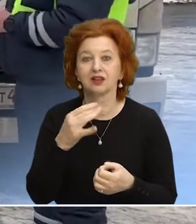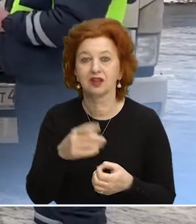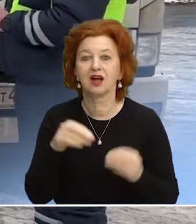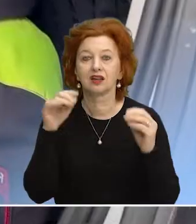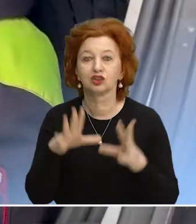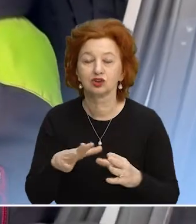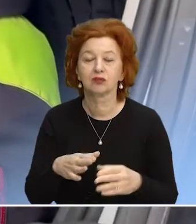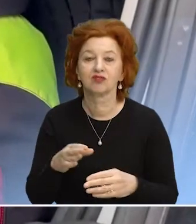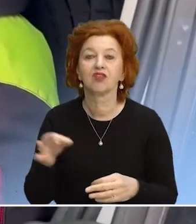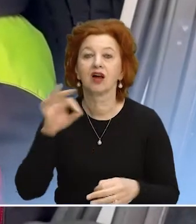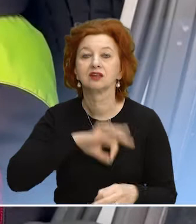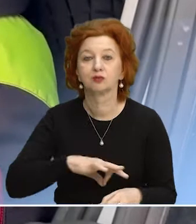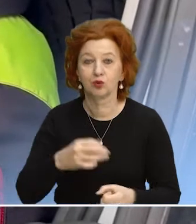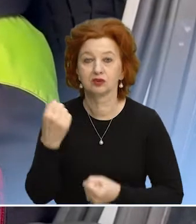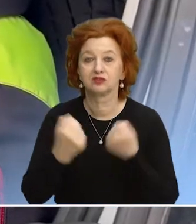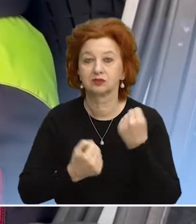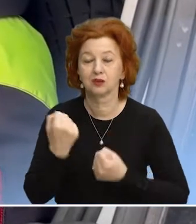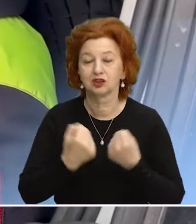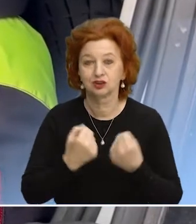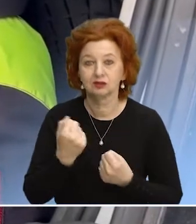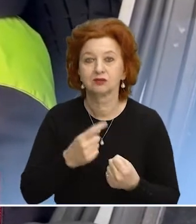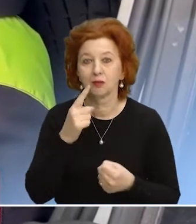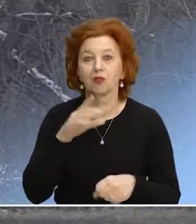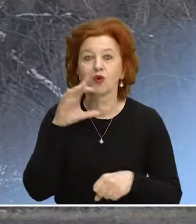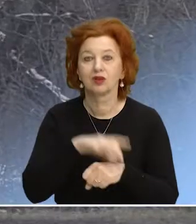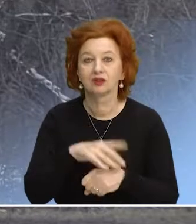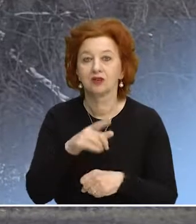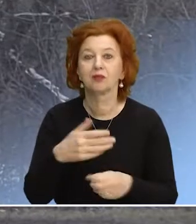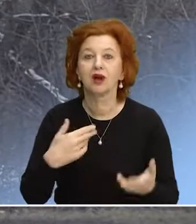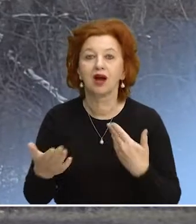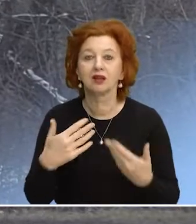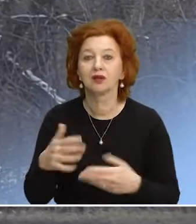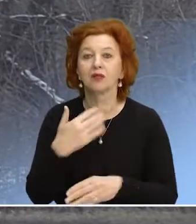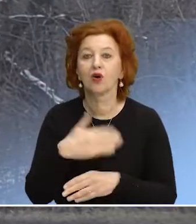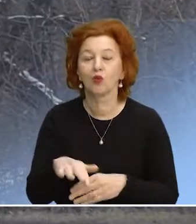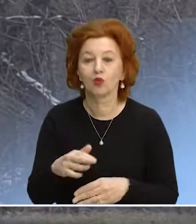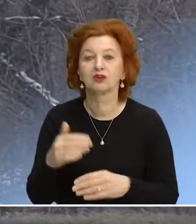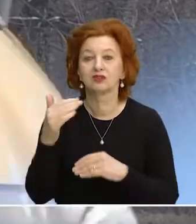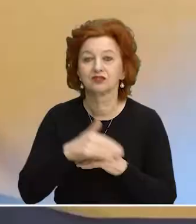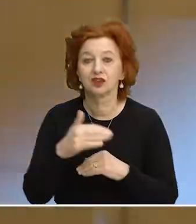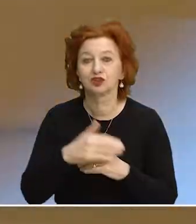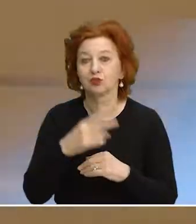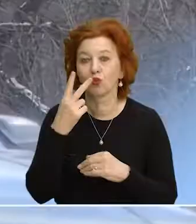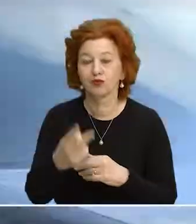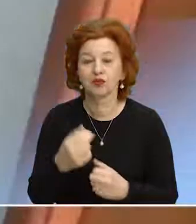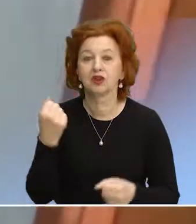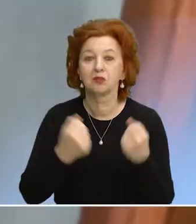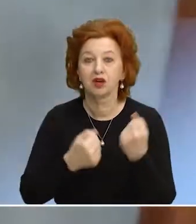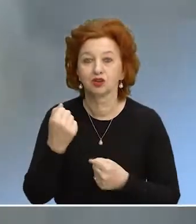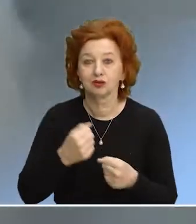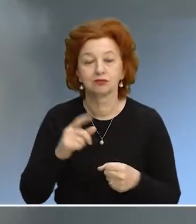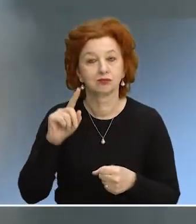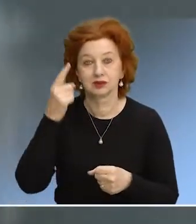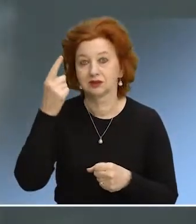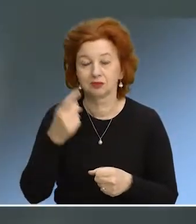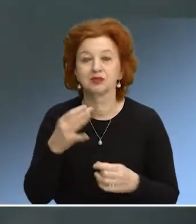алкогольного опьянения решил воспользоваться транспортным средством. Подозреваемый проходил по улице, когда заметил припаркованную машину. Тут же ему